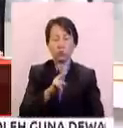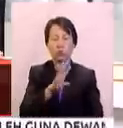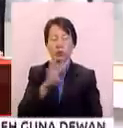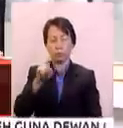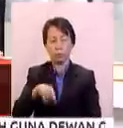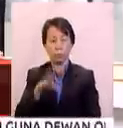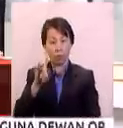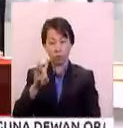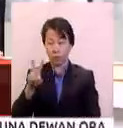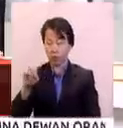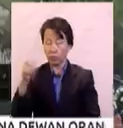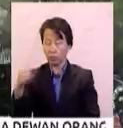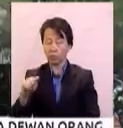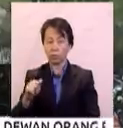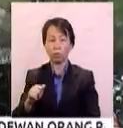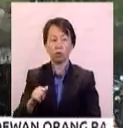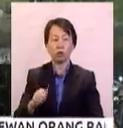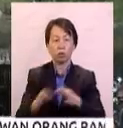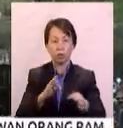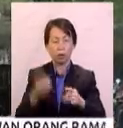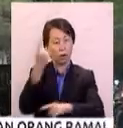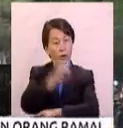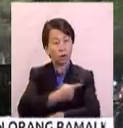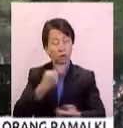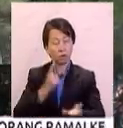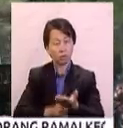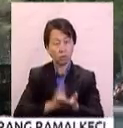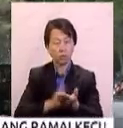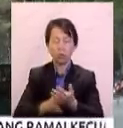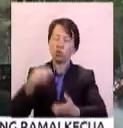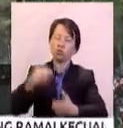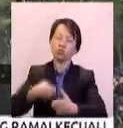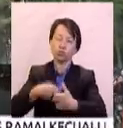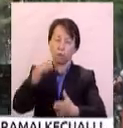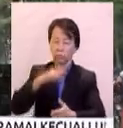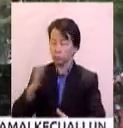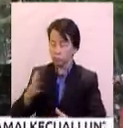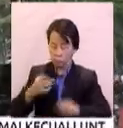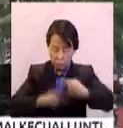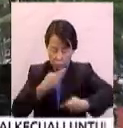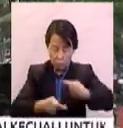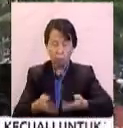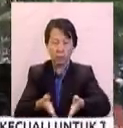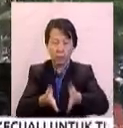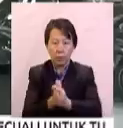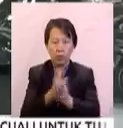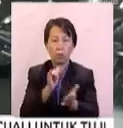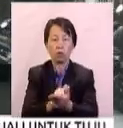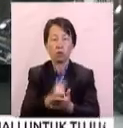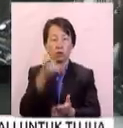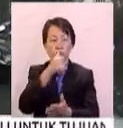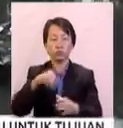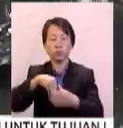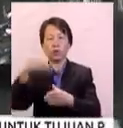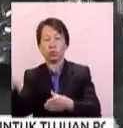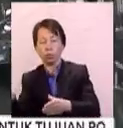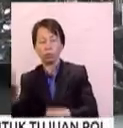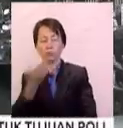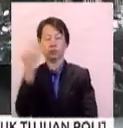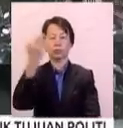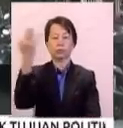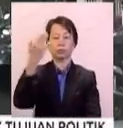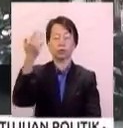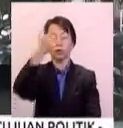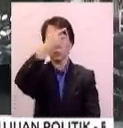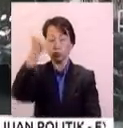2010. Jelas Kamariah pada hari ke-12 perbicaraan sukar untuk beliau memproses permohonan itu kerana ia di luar kebiasaan.